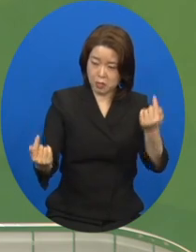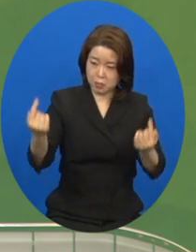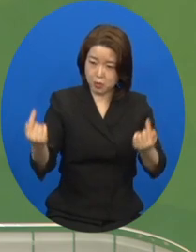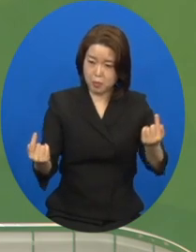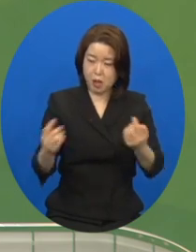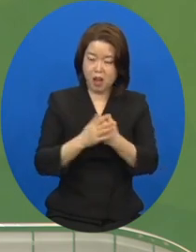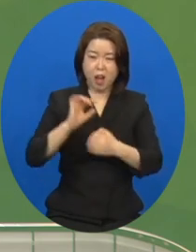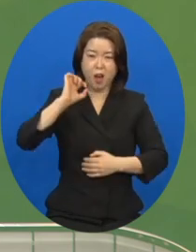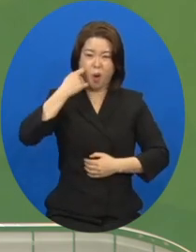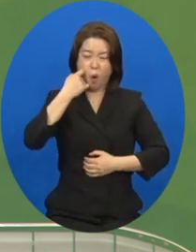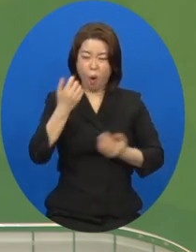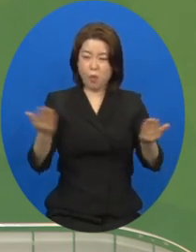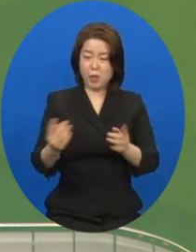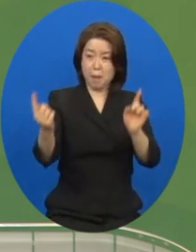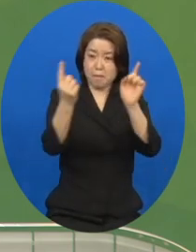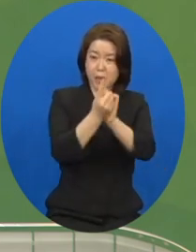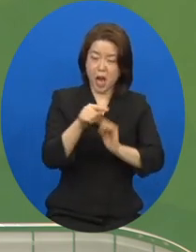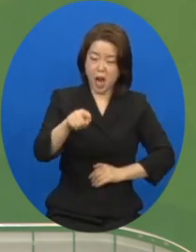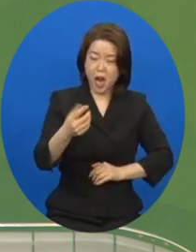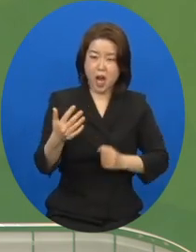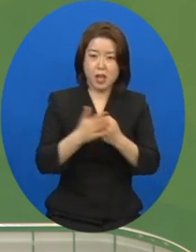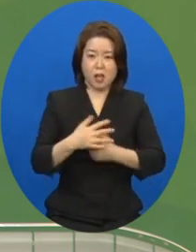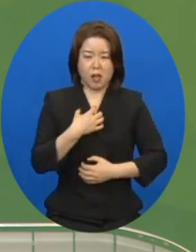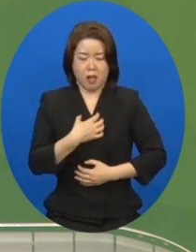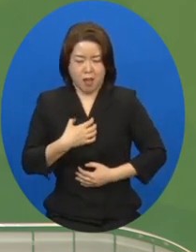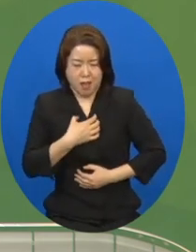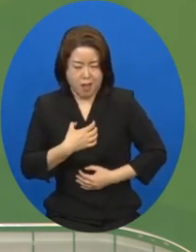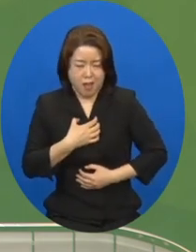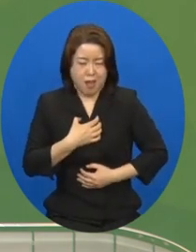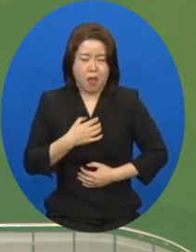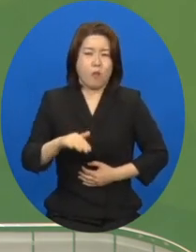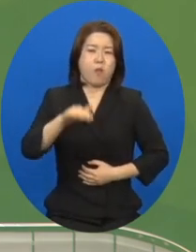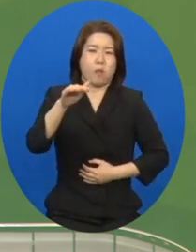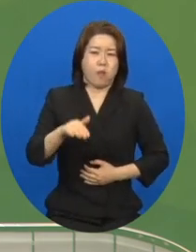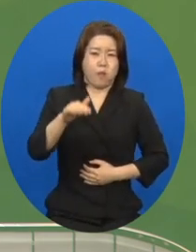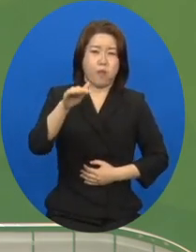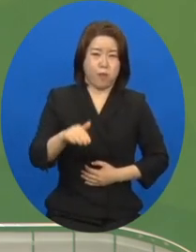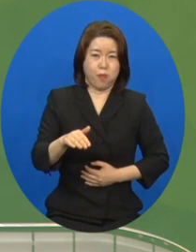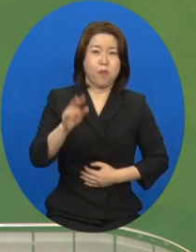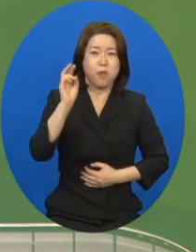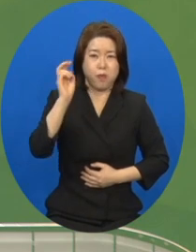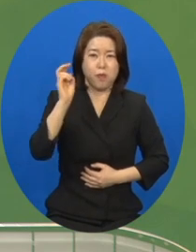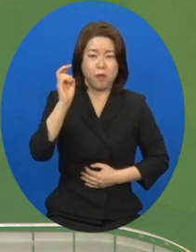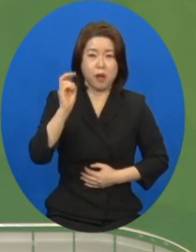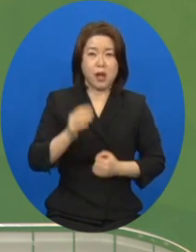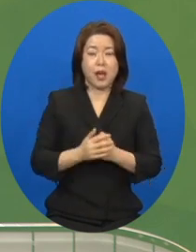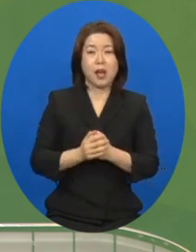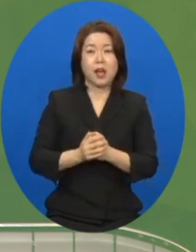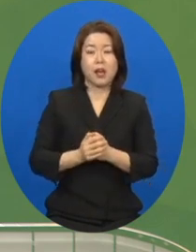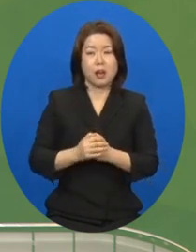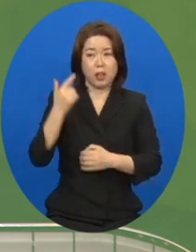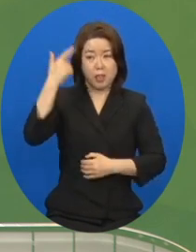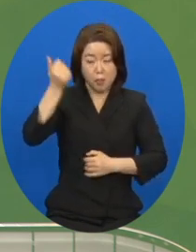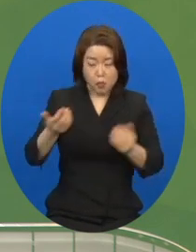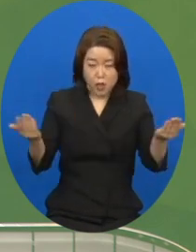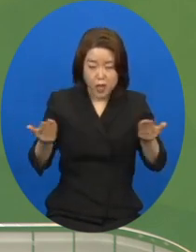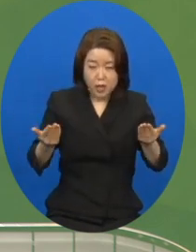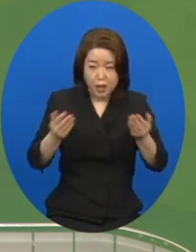두려워하고 걱정하고 염려하고 그런 수준이었어요. 그런데 제가 목회하면서 보니까